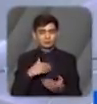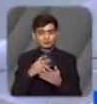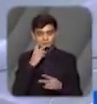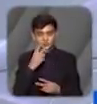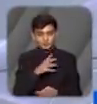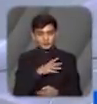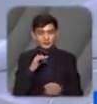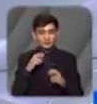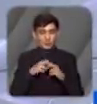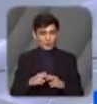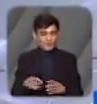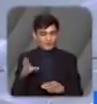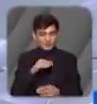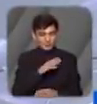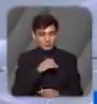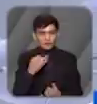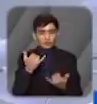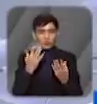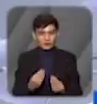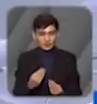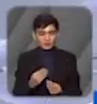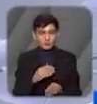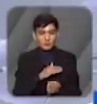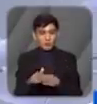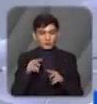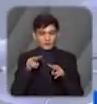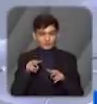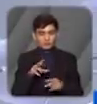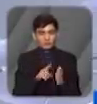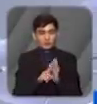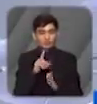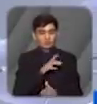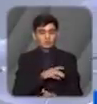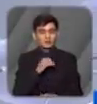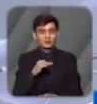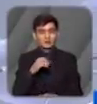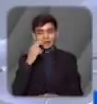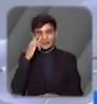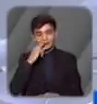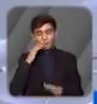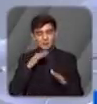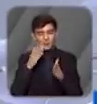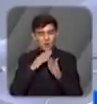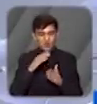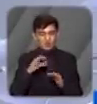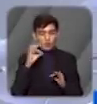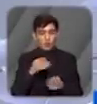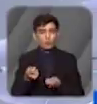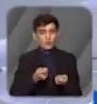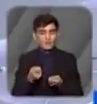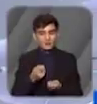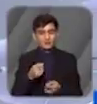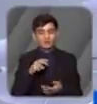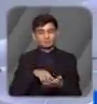халықаралық әуежайлар бүгіннен бастап барынша күшейтілген бақылау режиміне көшті. Ал Қазақстан мұсылмандар діни басқармасы